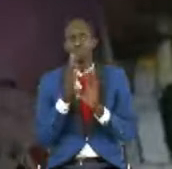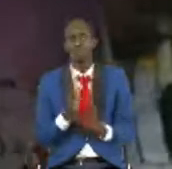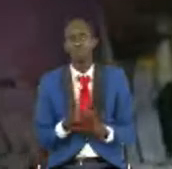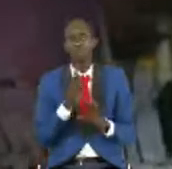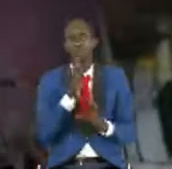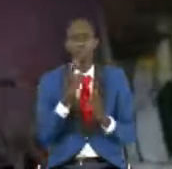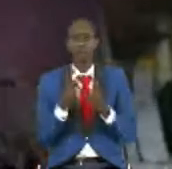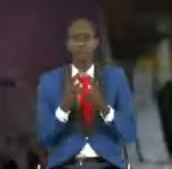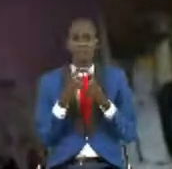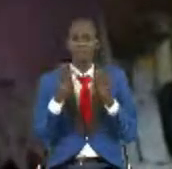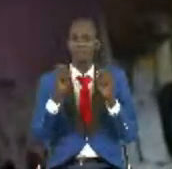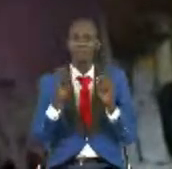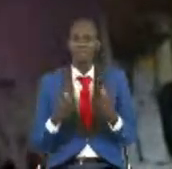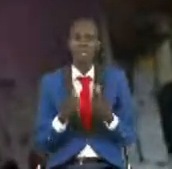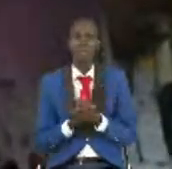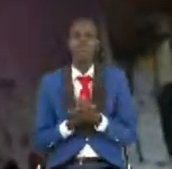faisons-le rapidement.